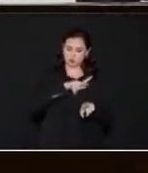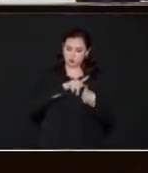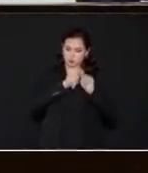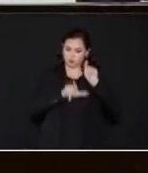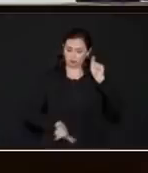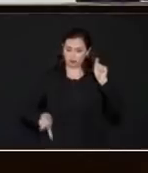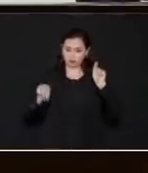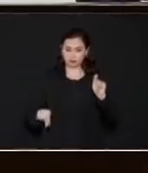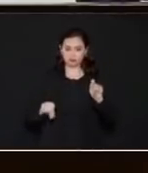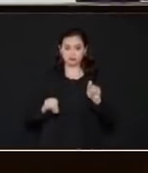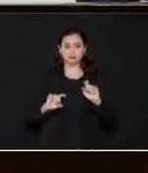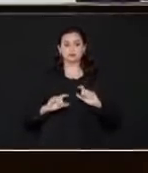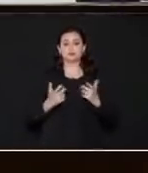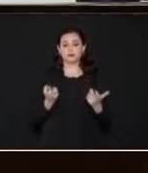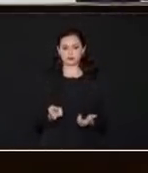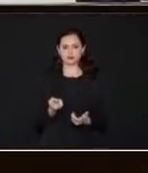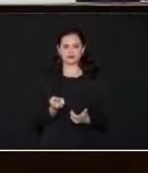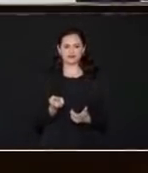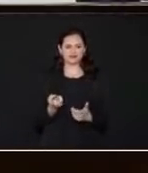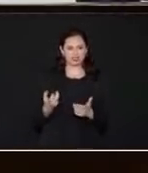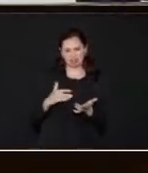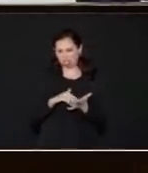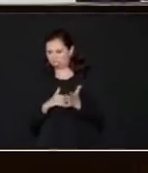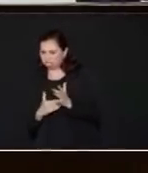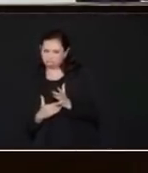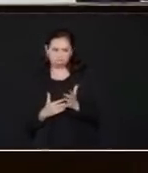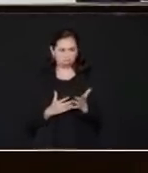mesures coercitives, le phénomène migratoire.